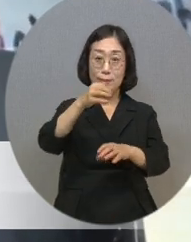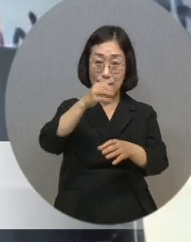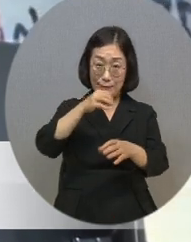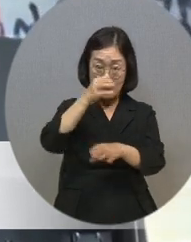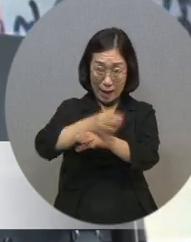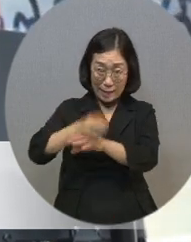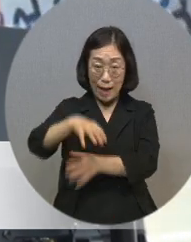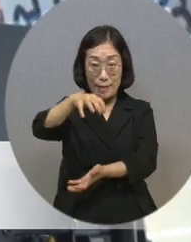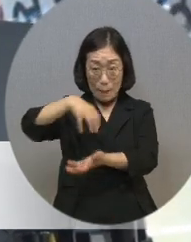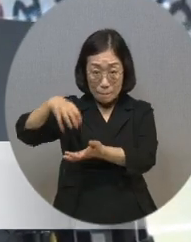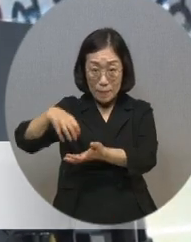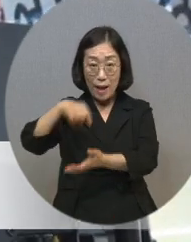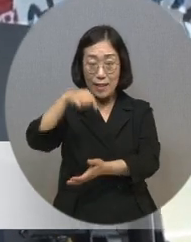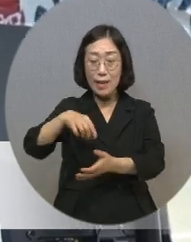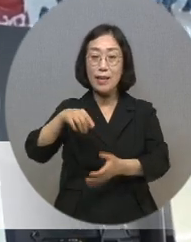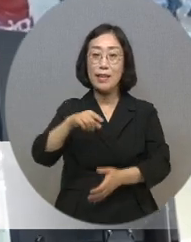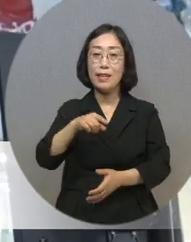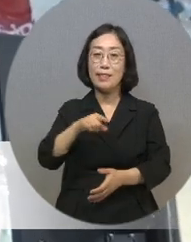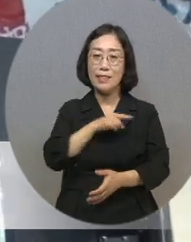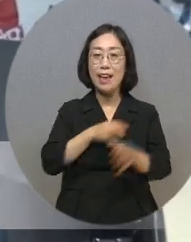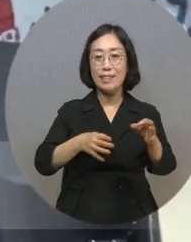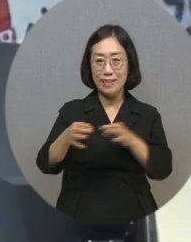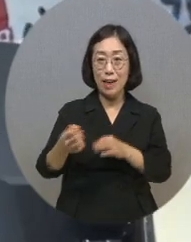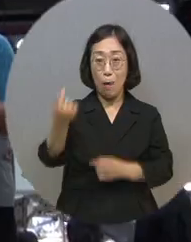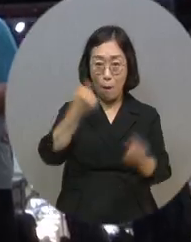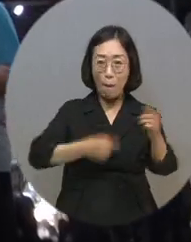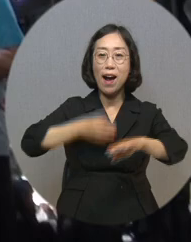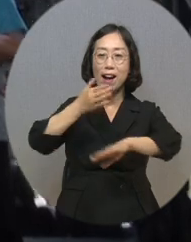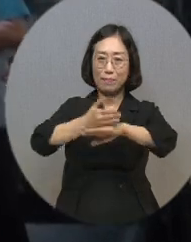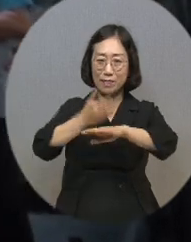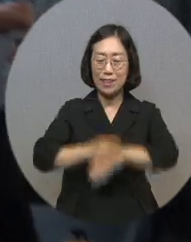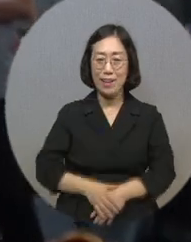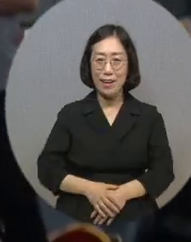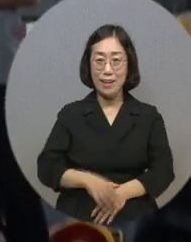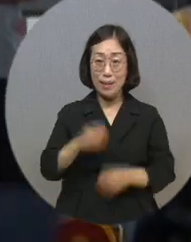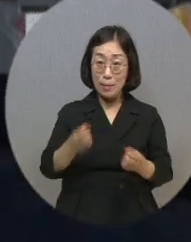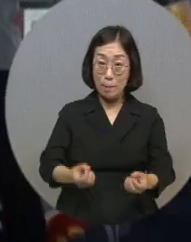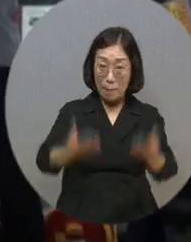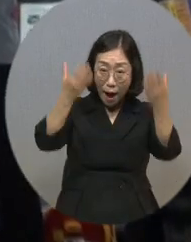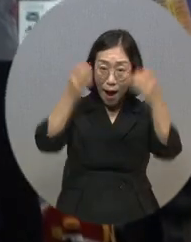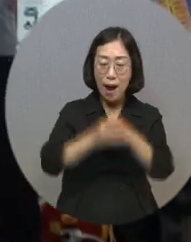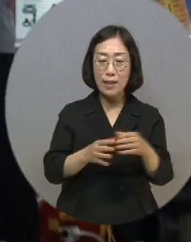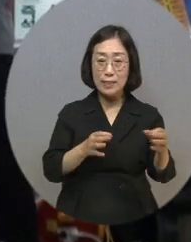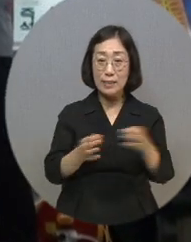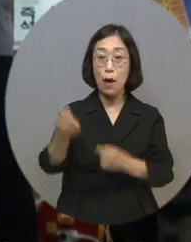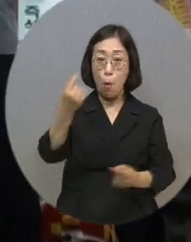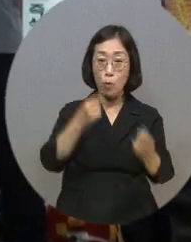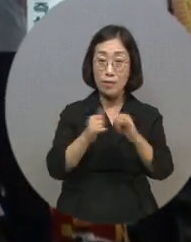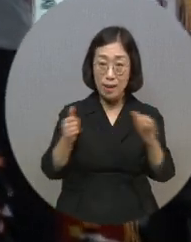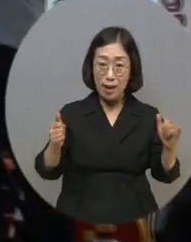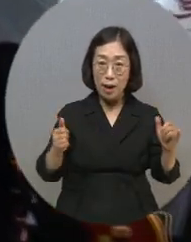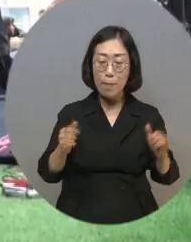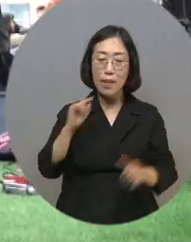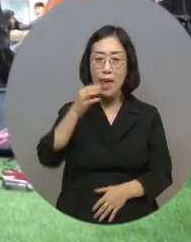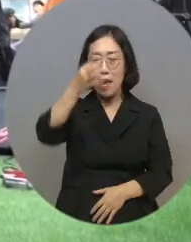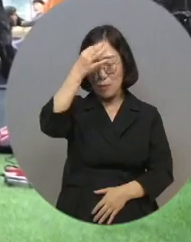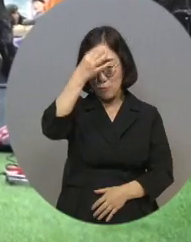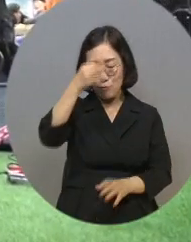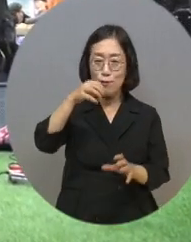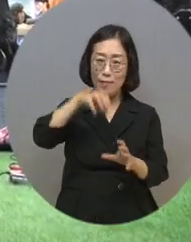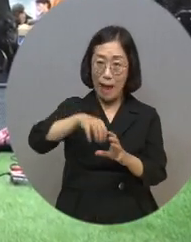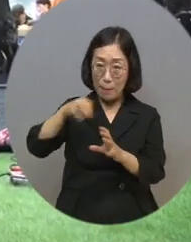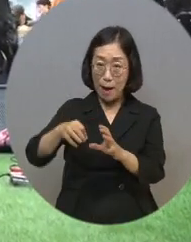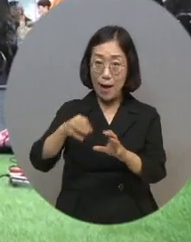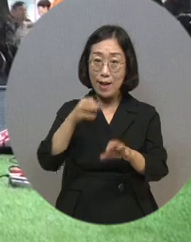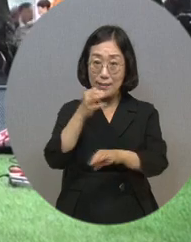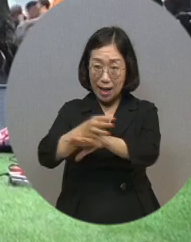저희 전통시장 제2시장을 찾아주셔서 감사합니다. 이번 행사는 시장을 찾는 시민들의 장바구니에 예술을 담아 따뜻함을